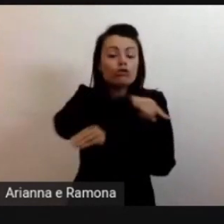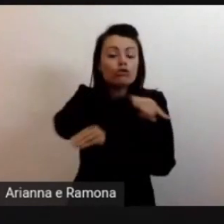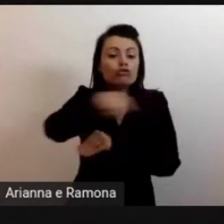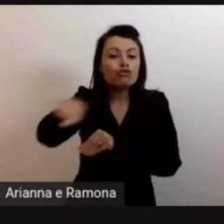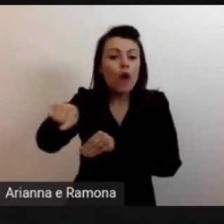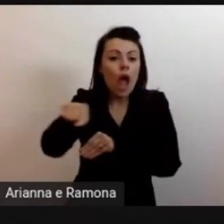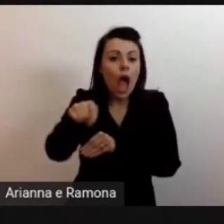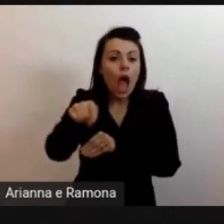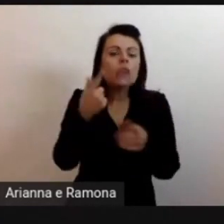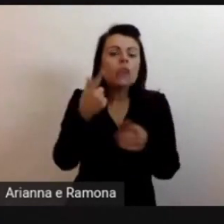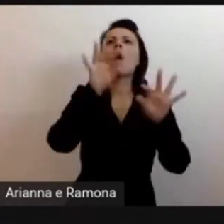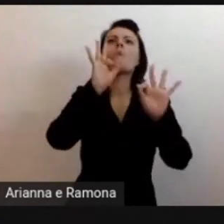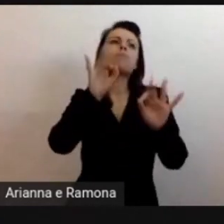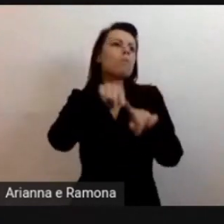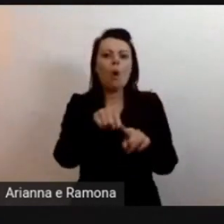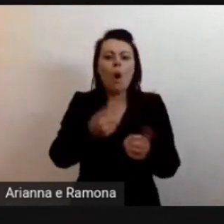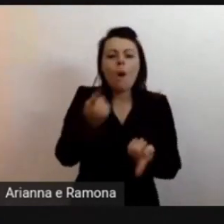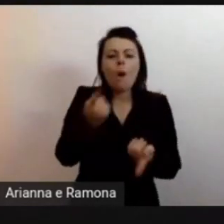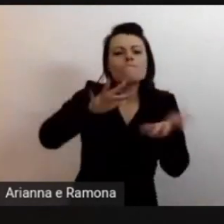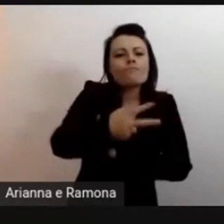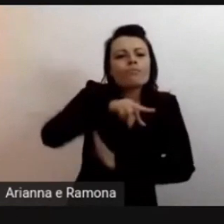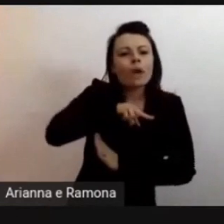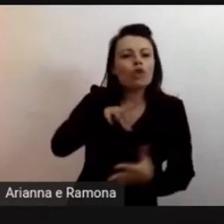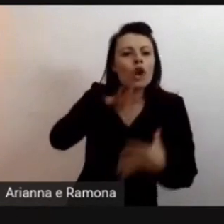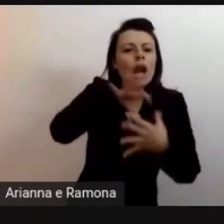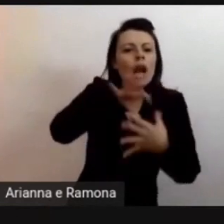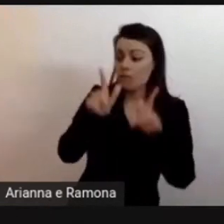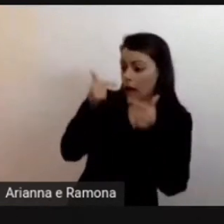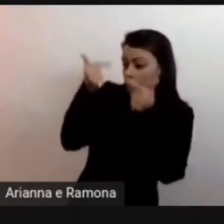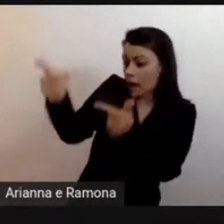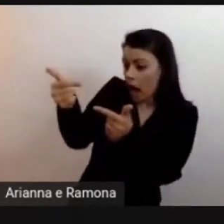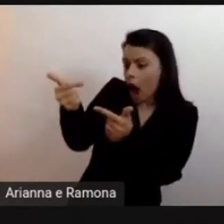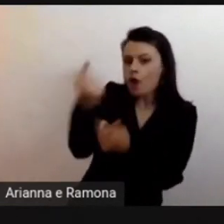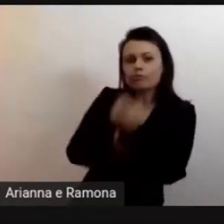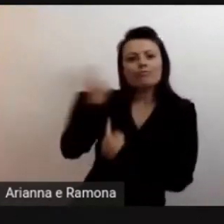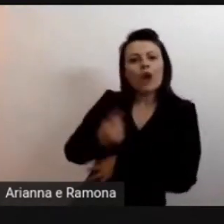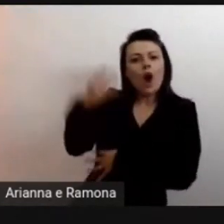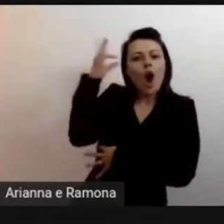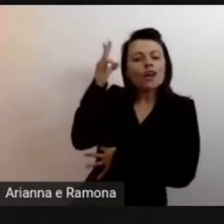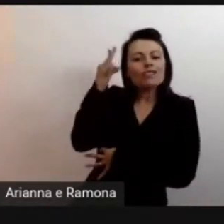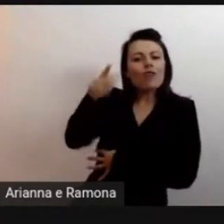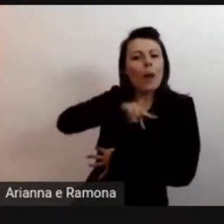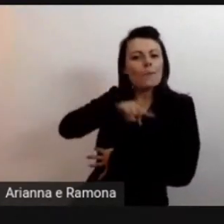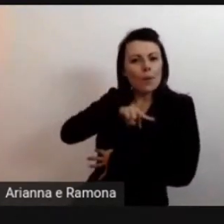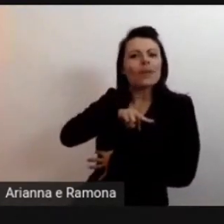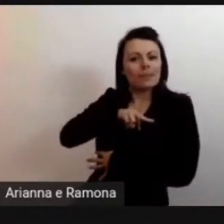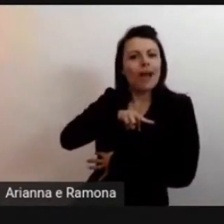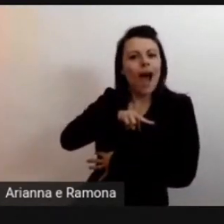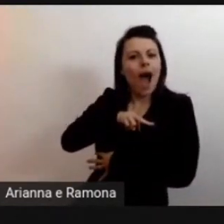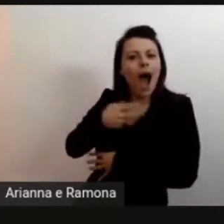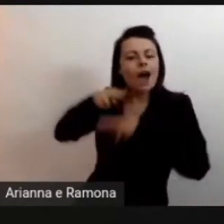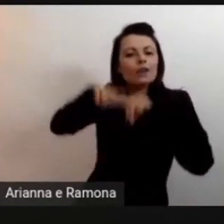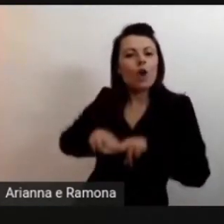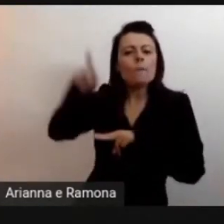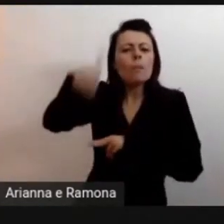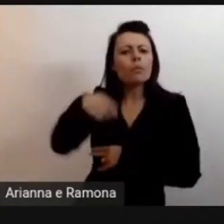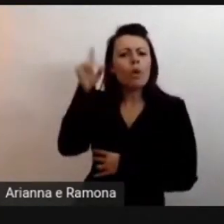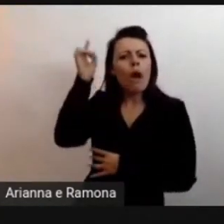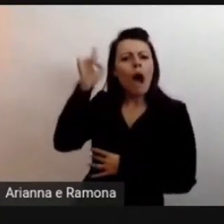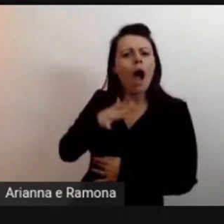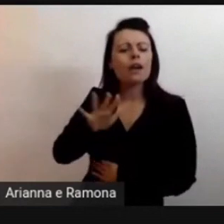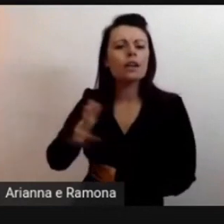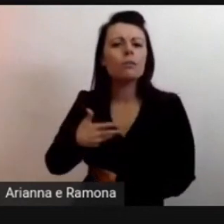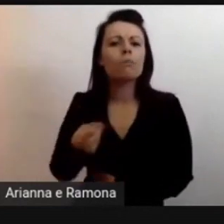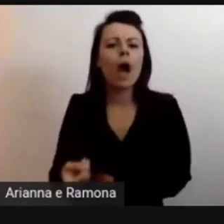mantengono qualcosa del loro possessore originario manà manà anche una propria anima ecco c'è alcun di meglio che cos'era il